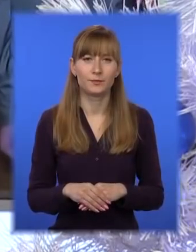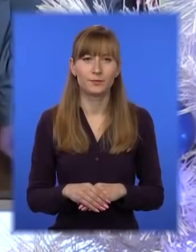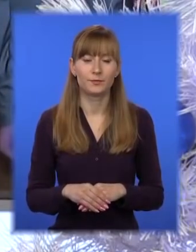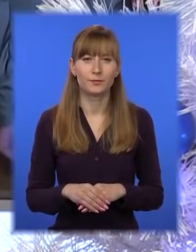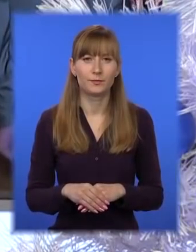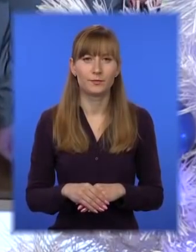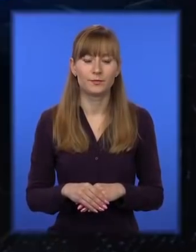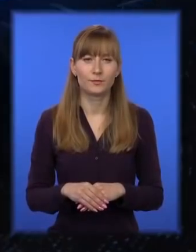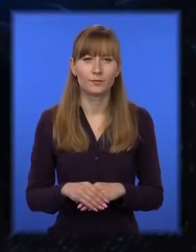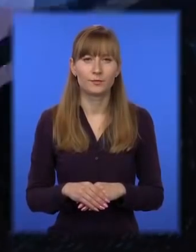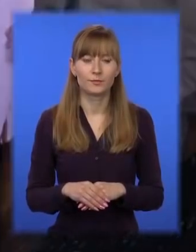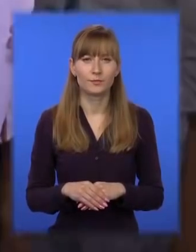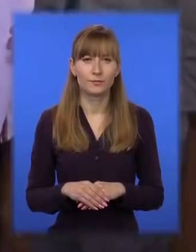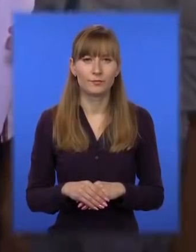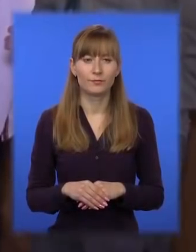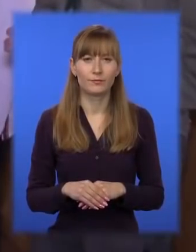група.